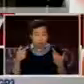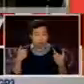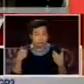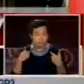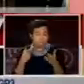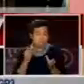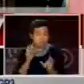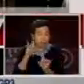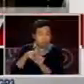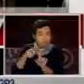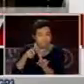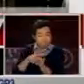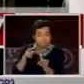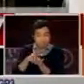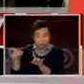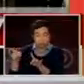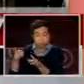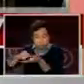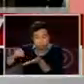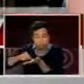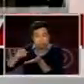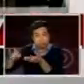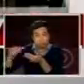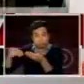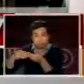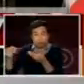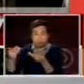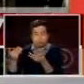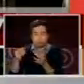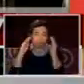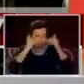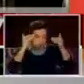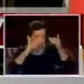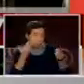Puro lang tingin ninyo tungkol sa impeachment. I-parking mong pera mo dyan. Ah, mamaya.